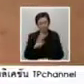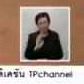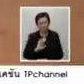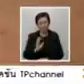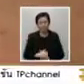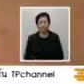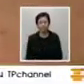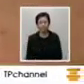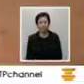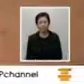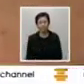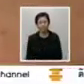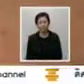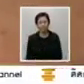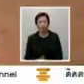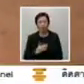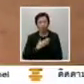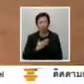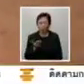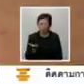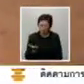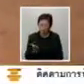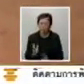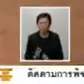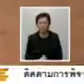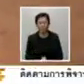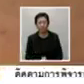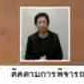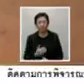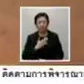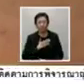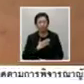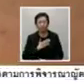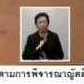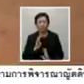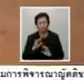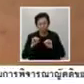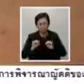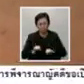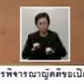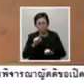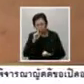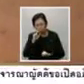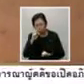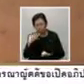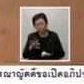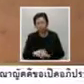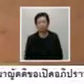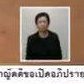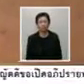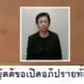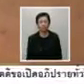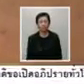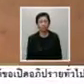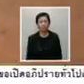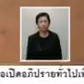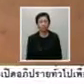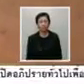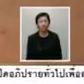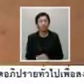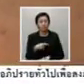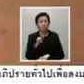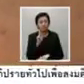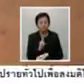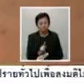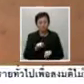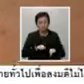ๆนะครับฉะนั้นผมขอคุณปรีนาครับผมวินิจฉัยไปหลายรอบแล้วครับ ท่านประธานเดี๋ยวนะคะท่านประธานจะ